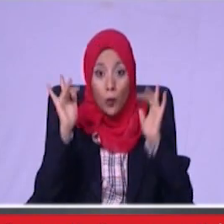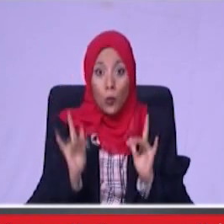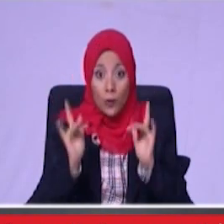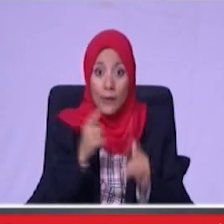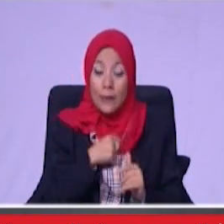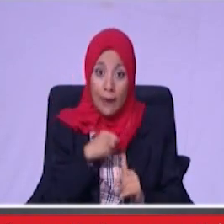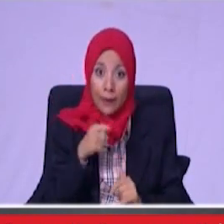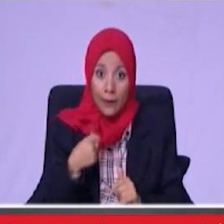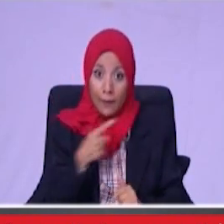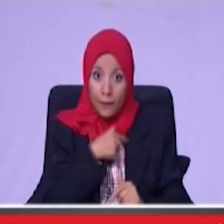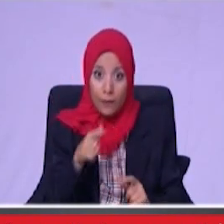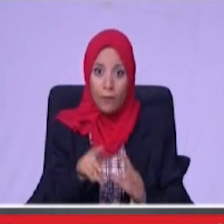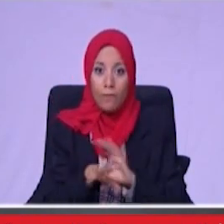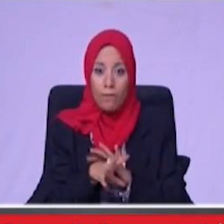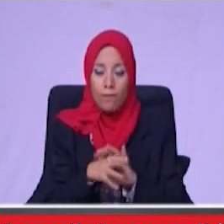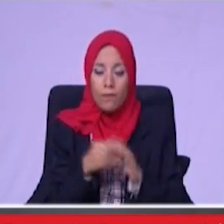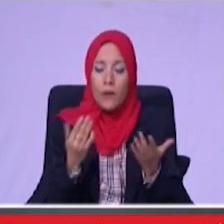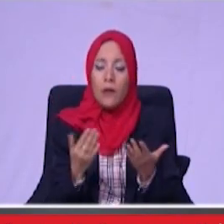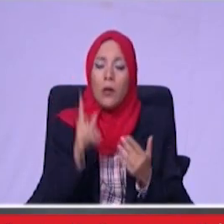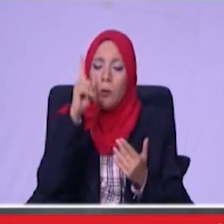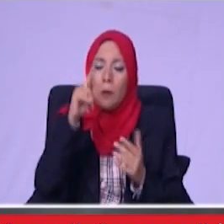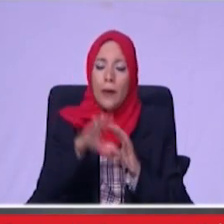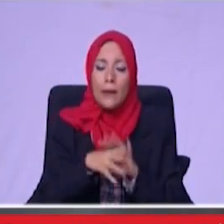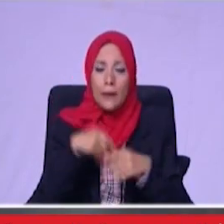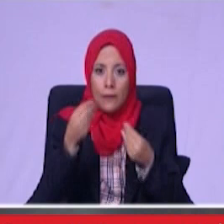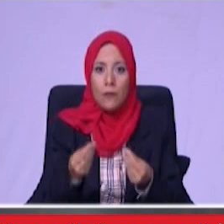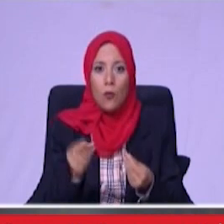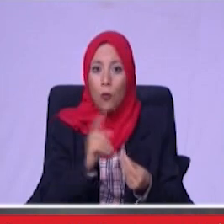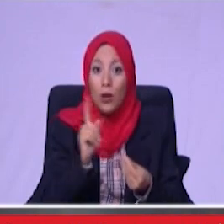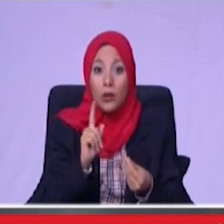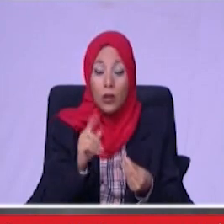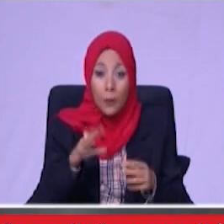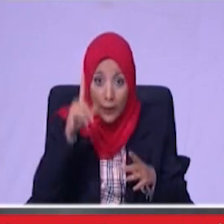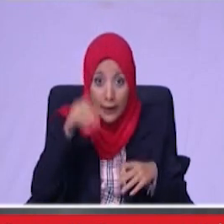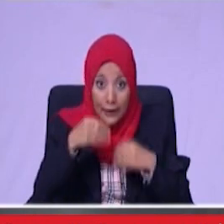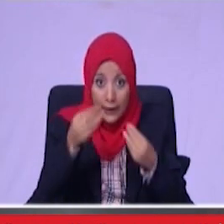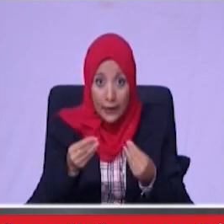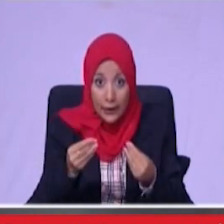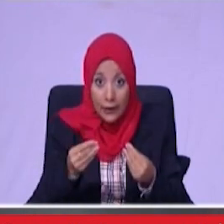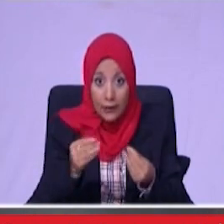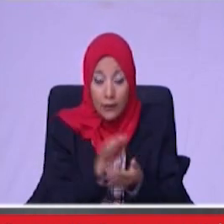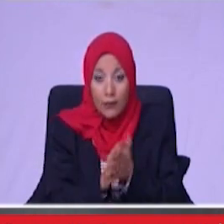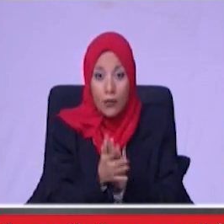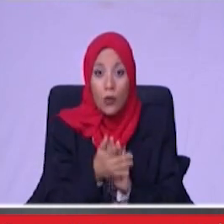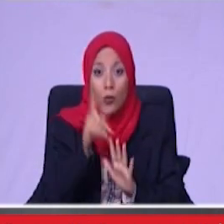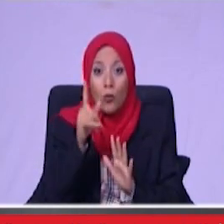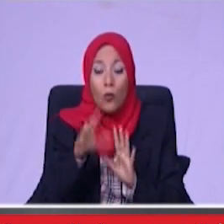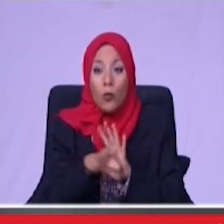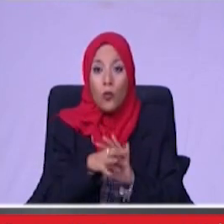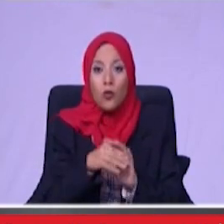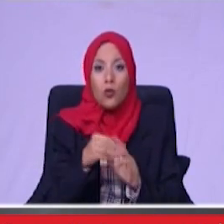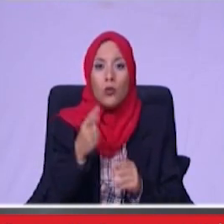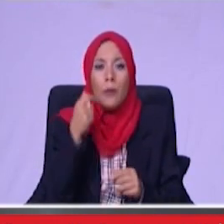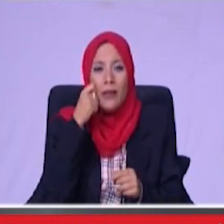من ذا الذي يشفع عنده الا باذنه وفي ايه ثانيه ولا يشفعون الا لمن ارتضى وهم من خشيتهم